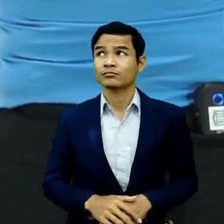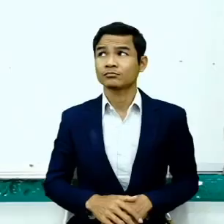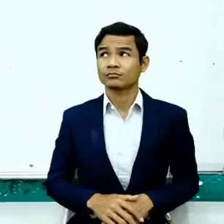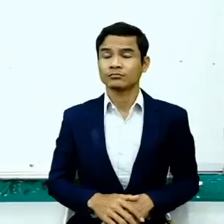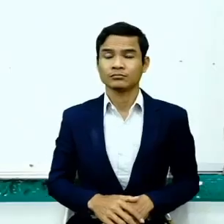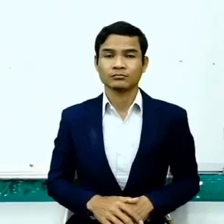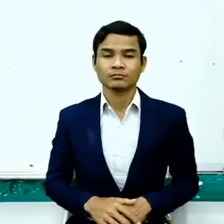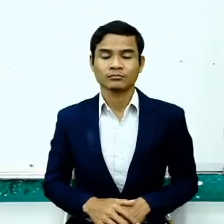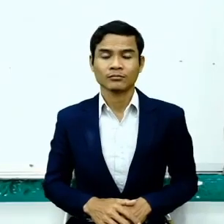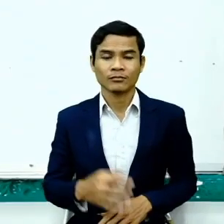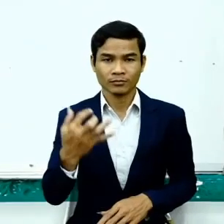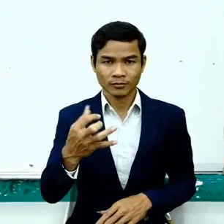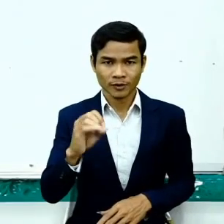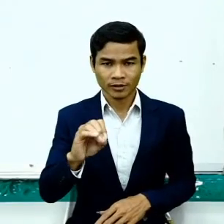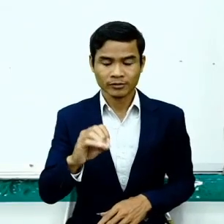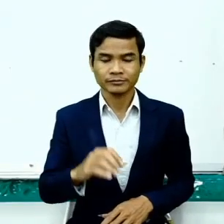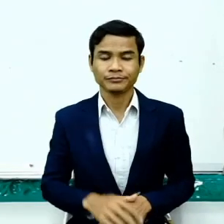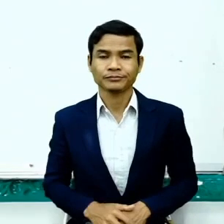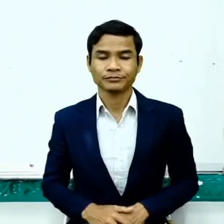chà